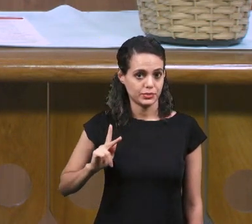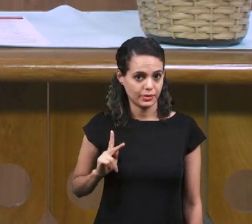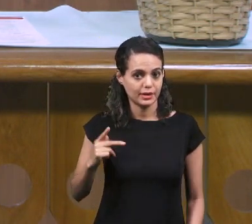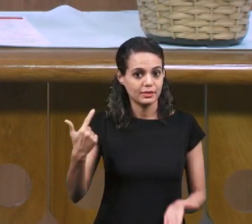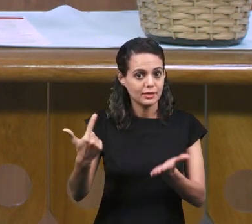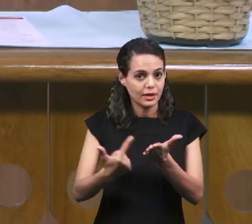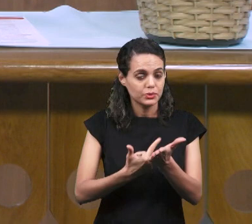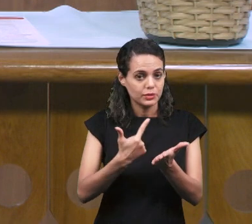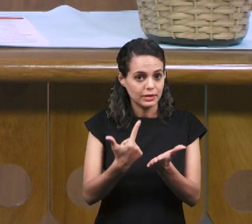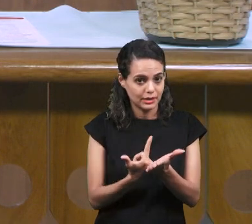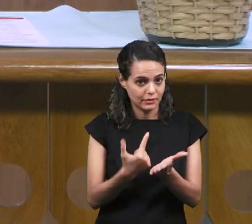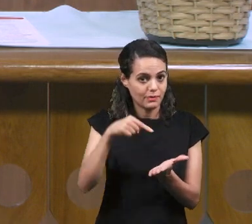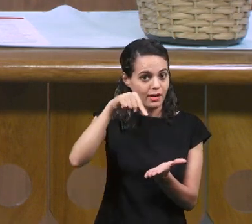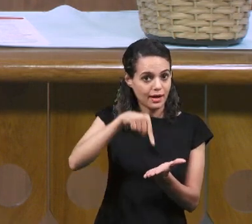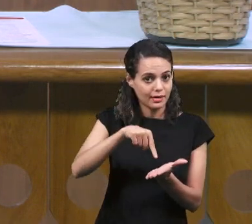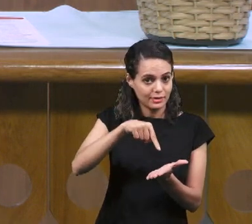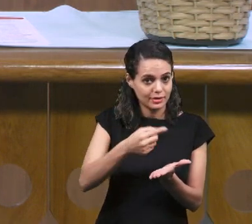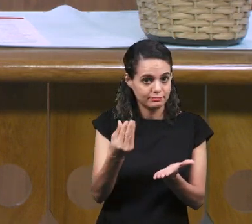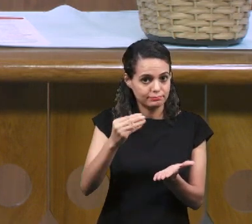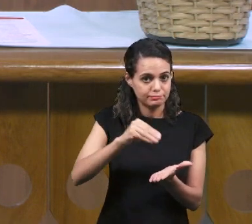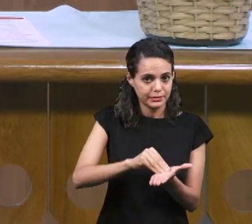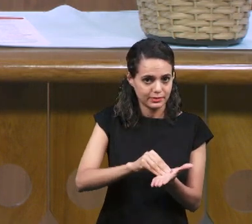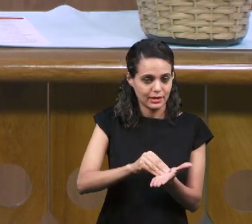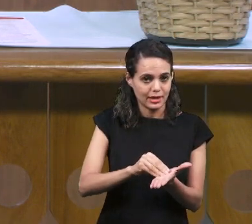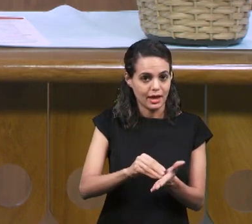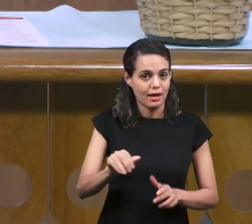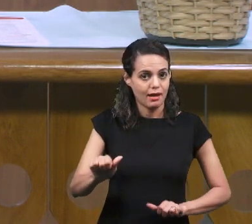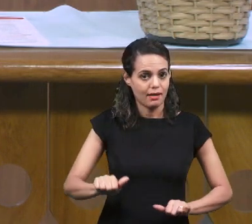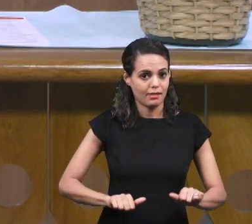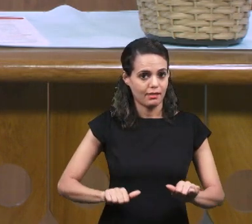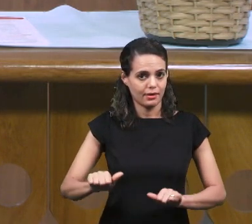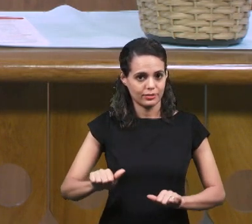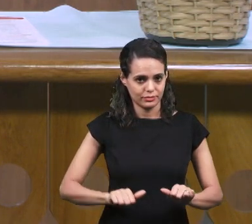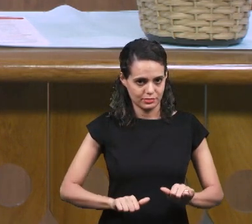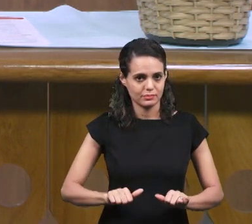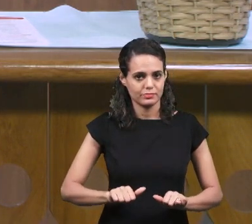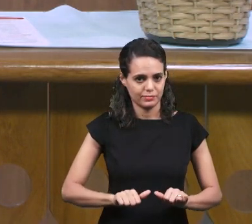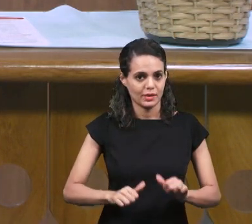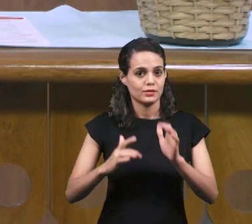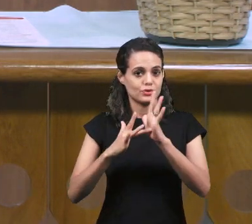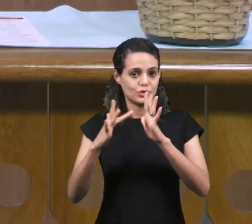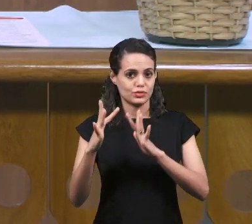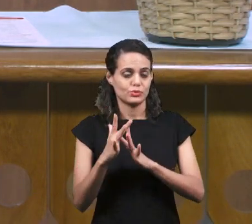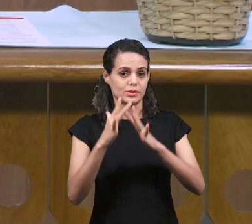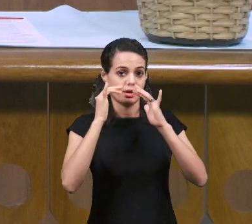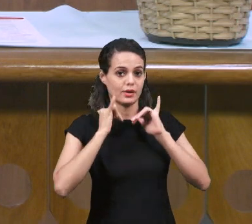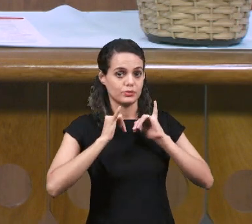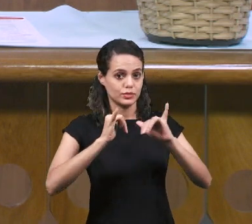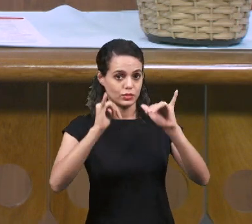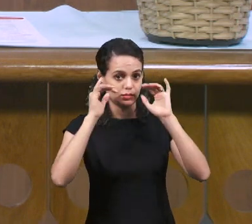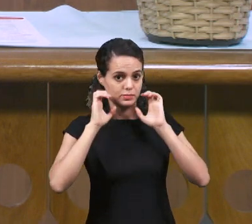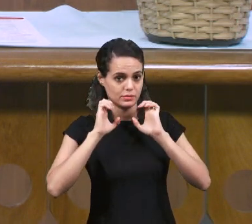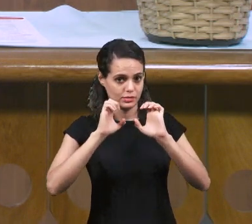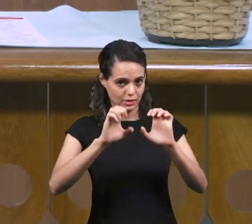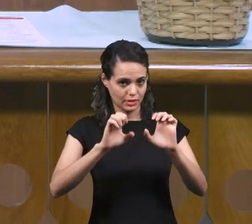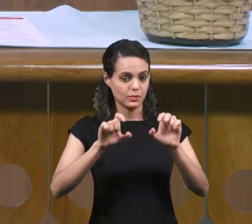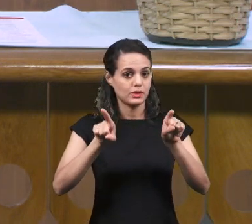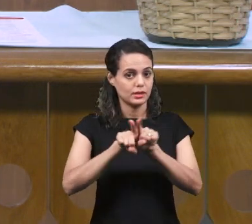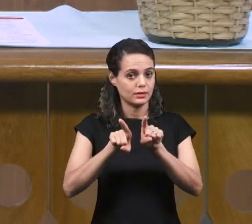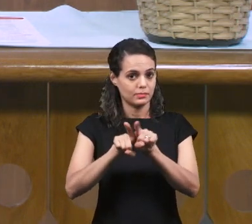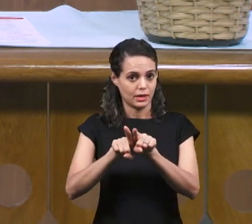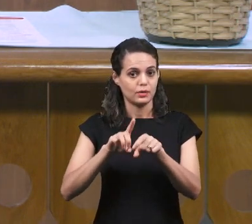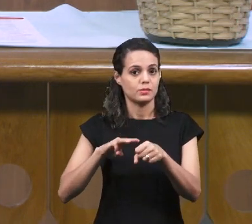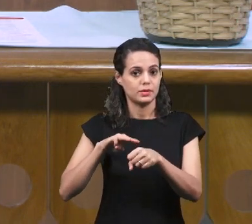et qui se trouve dans le livre Actes des Apôtres, est annoncé dans les évangiles de Jésus, dans son ministère, et